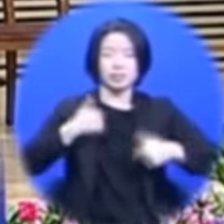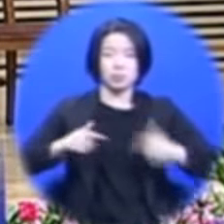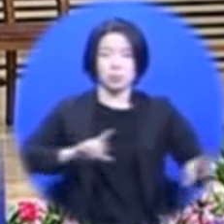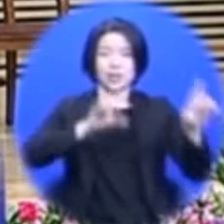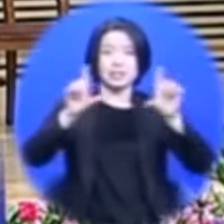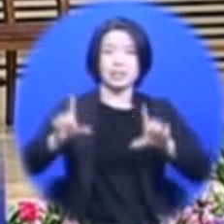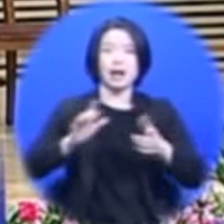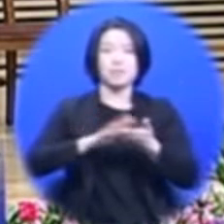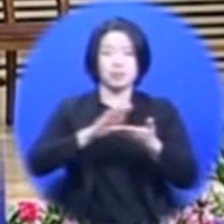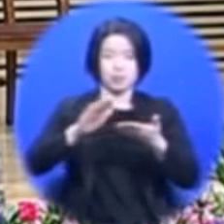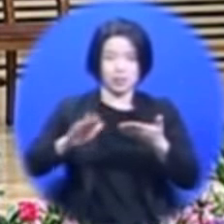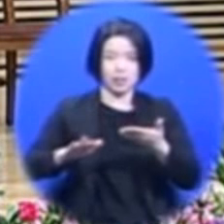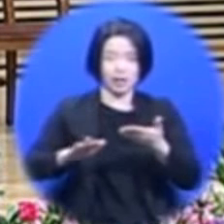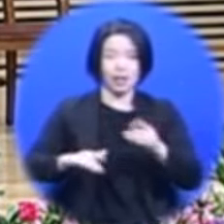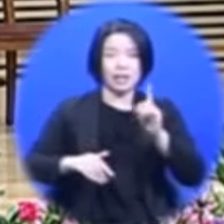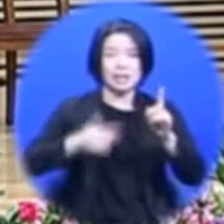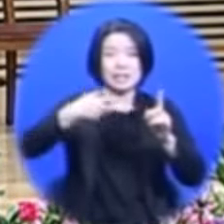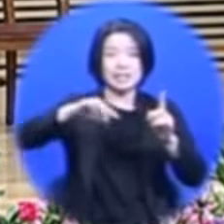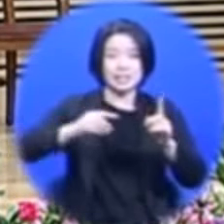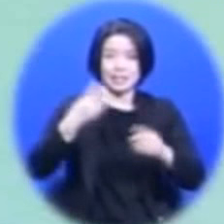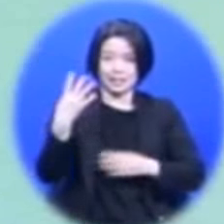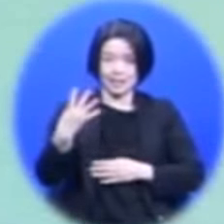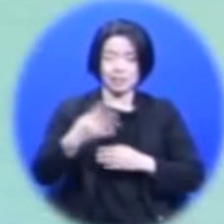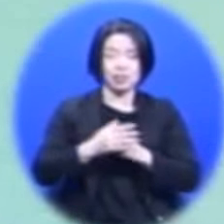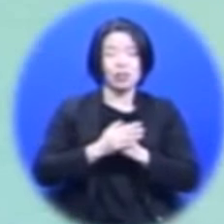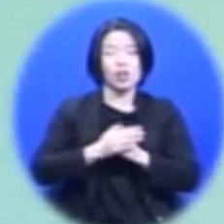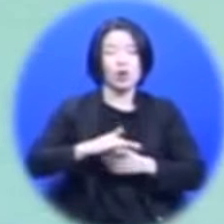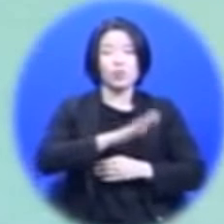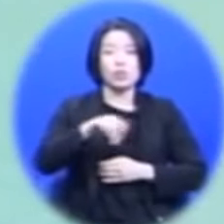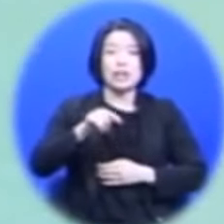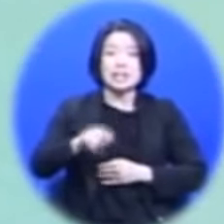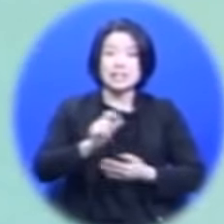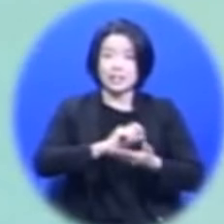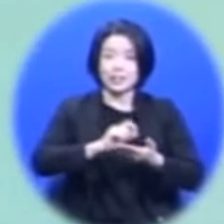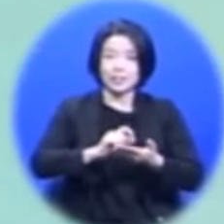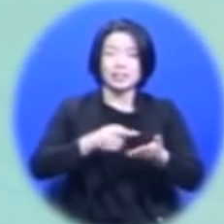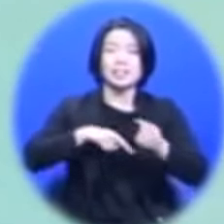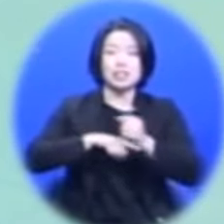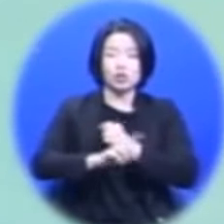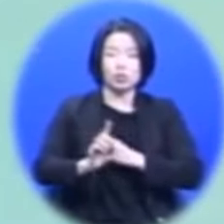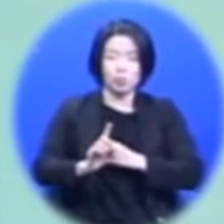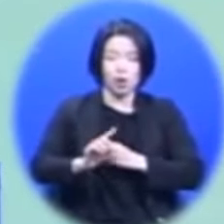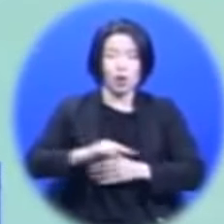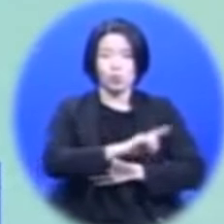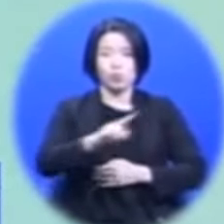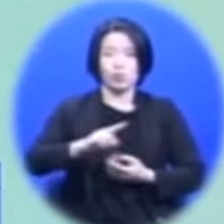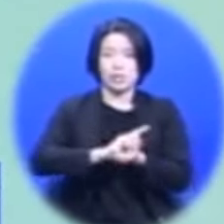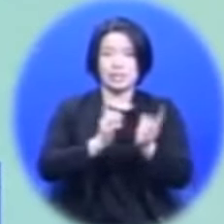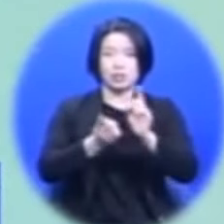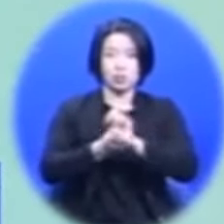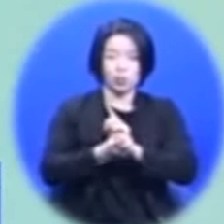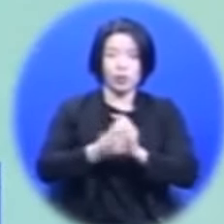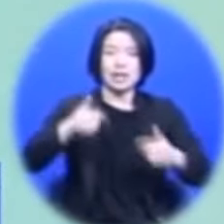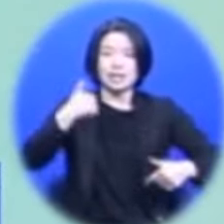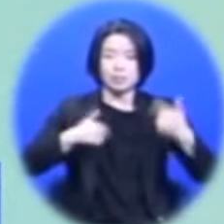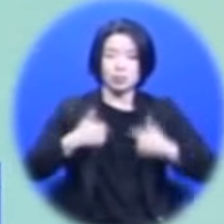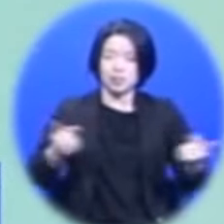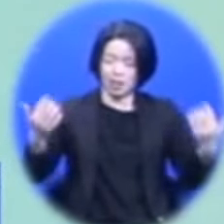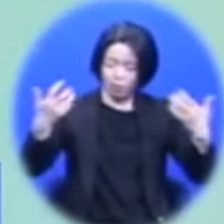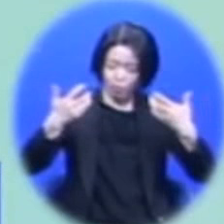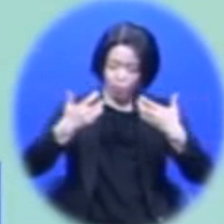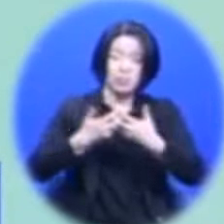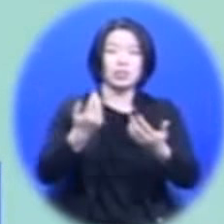삶입니다. 1장 4절에 우리가 이 글을 쓰는 것은 우리 서로의 기쁨이 차고 넘치게